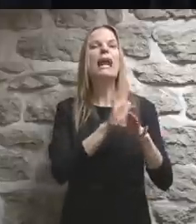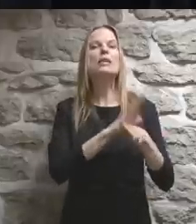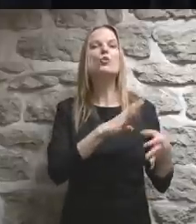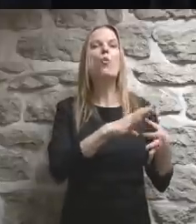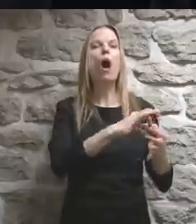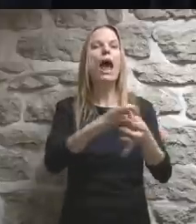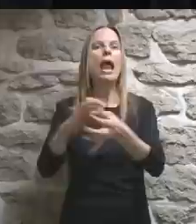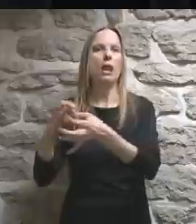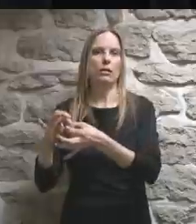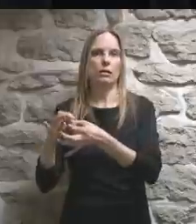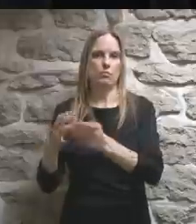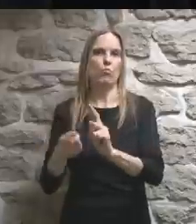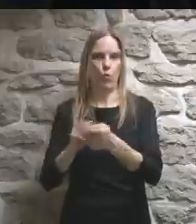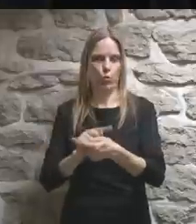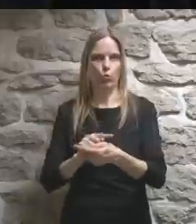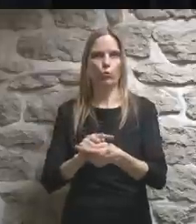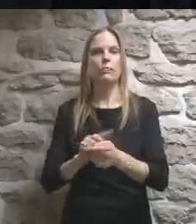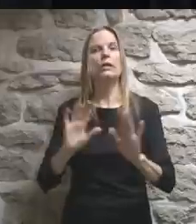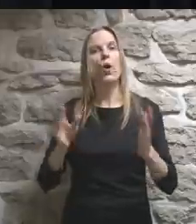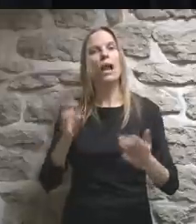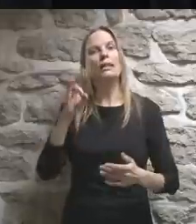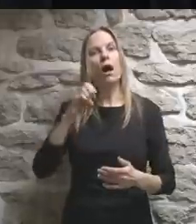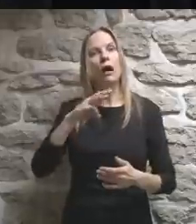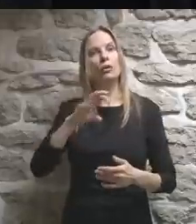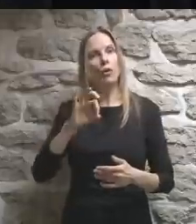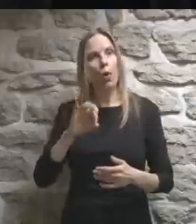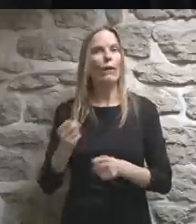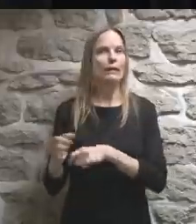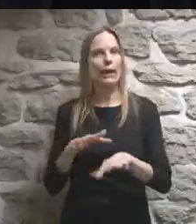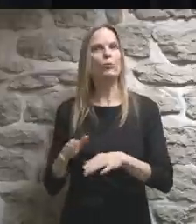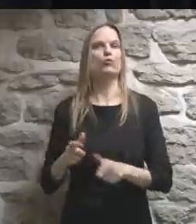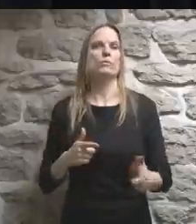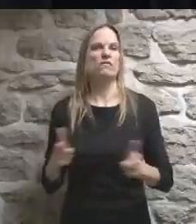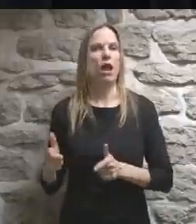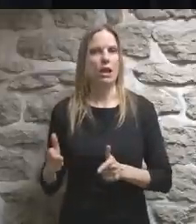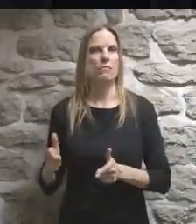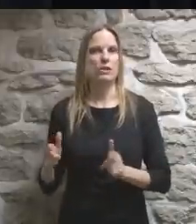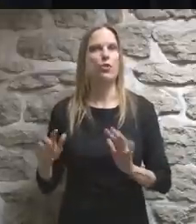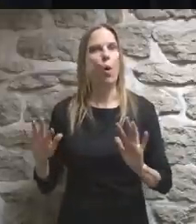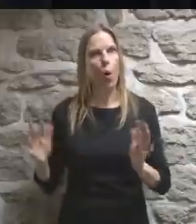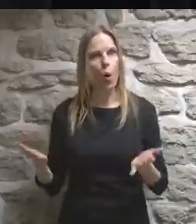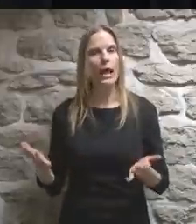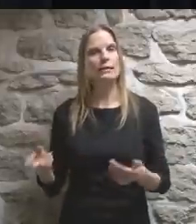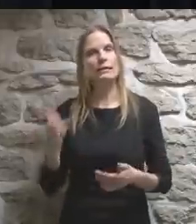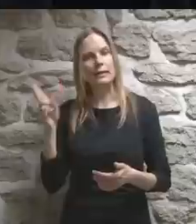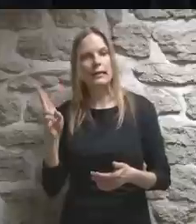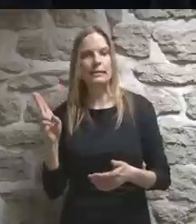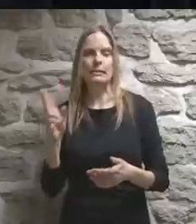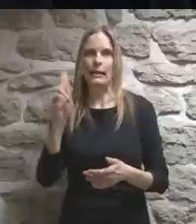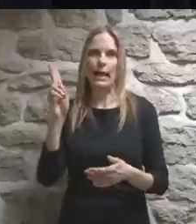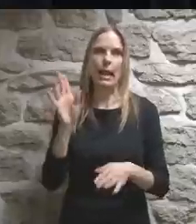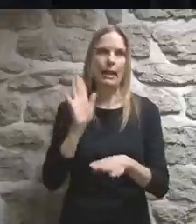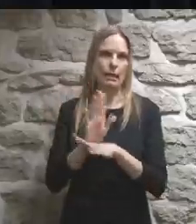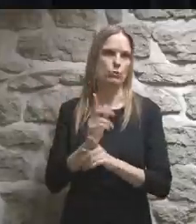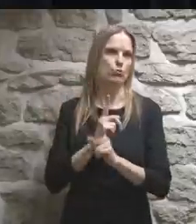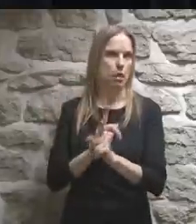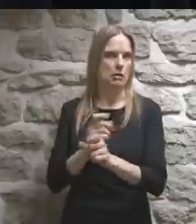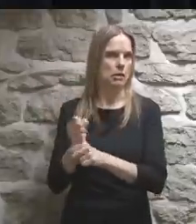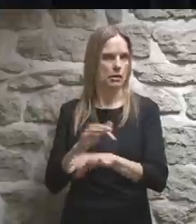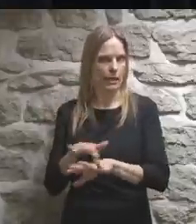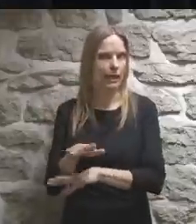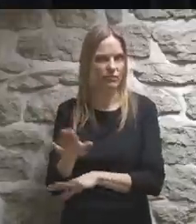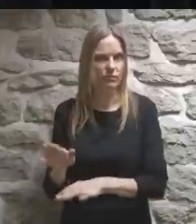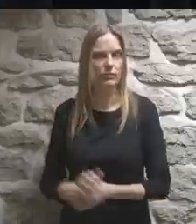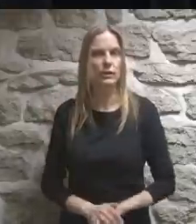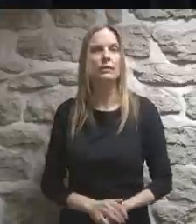Et NATO oleks siis tegutsemisvalmis, et kelle käsu järgi siis midagi toimetatakse.